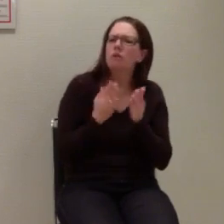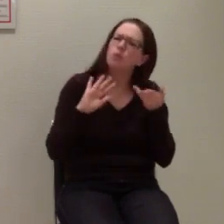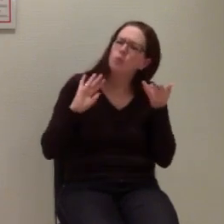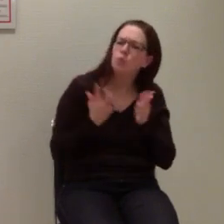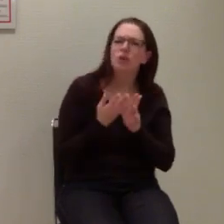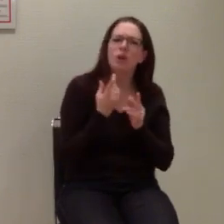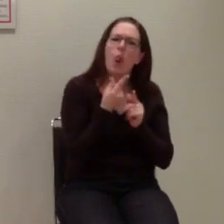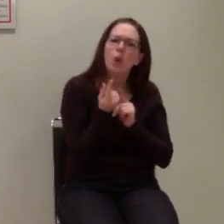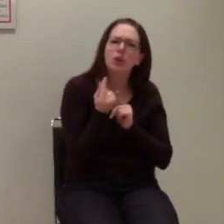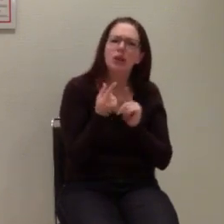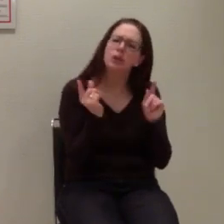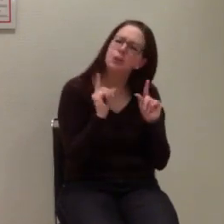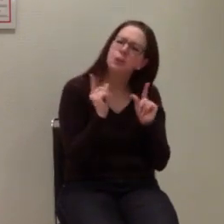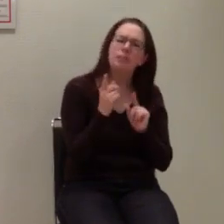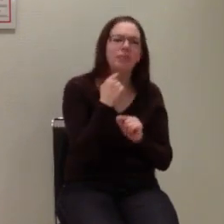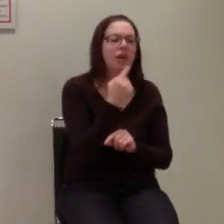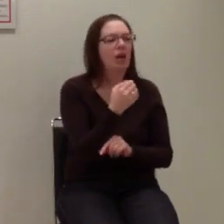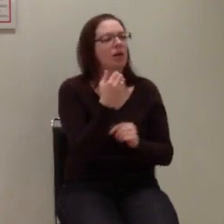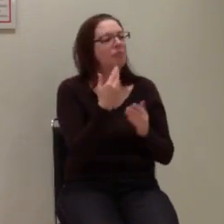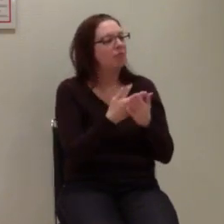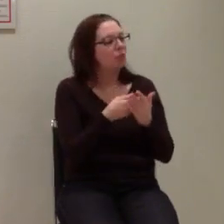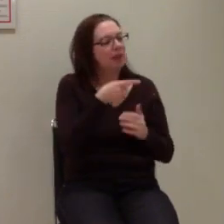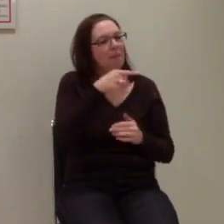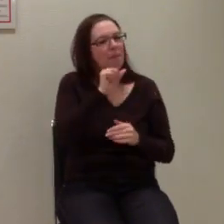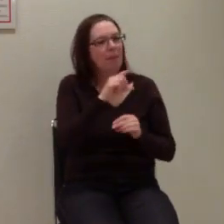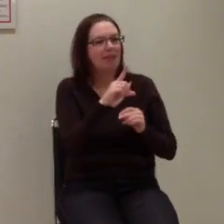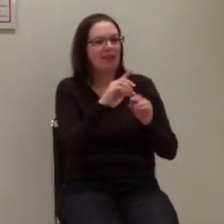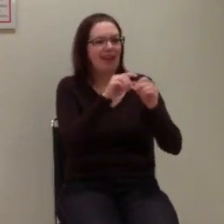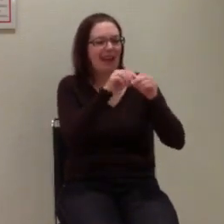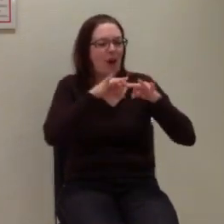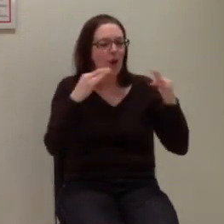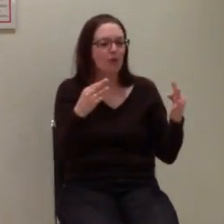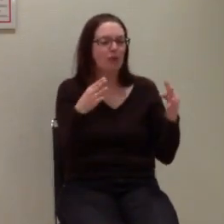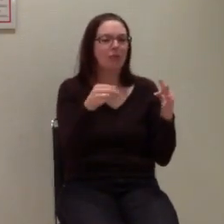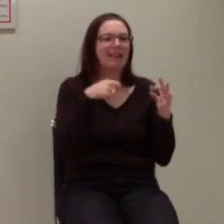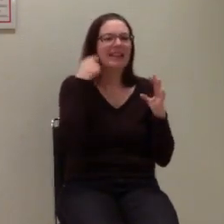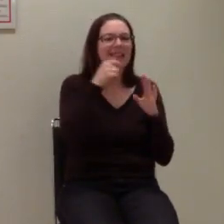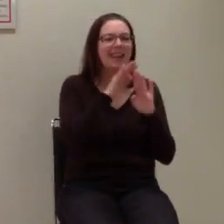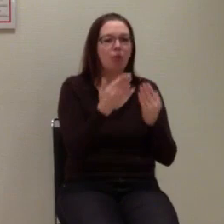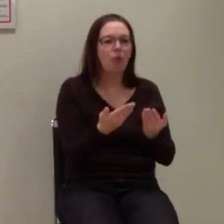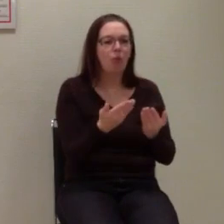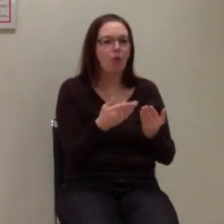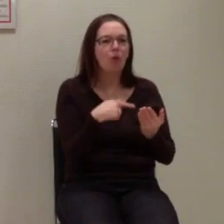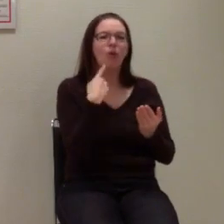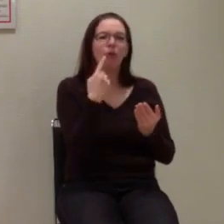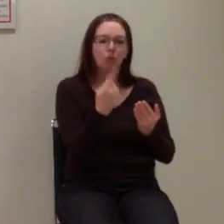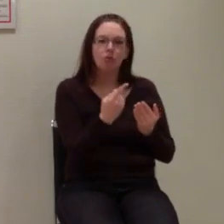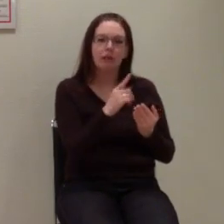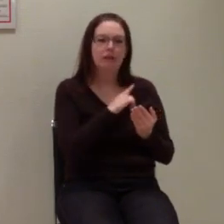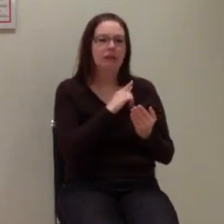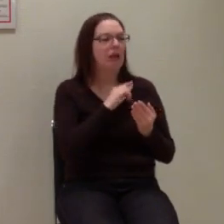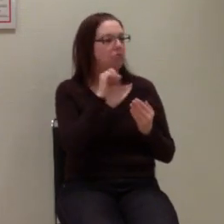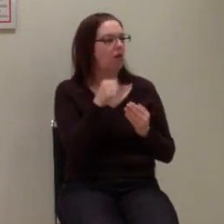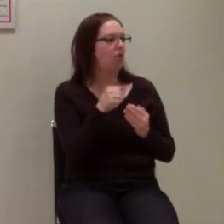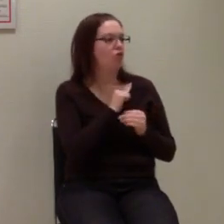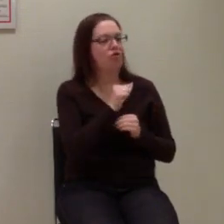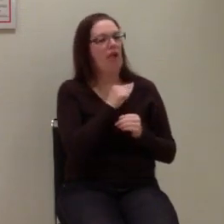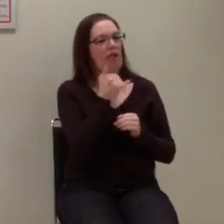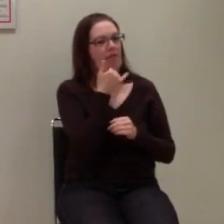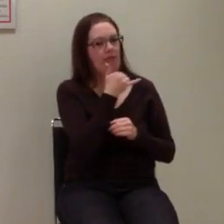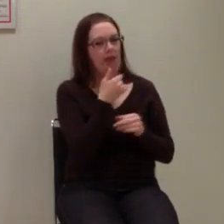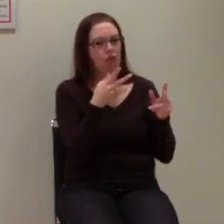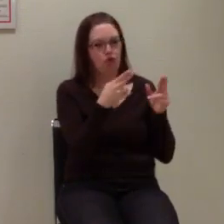Also wenn wir irgendwie ein Pad aufmachen mit irgendeinem Drehbuch und ihr habt Lust, sowas zu machen, dann kann ich auch eine Videokamera aufbauen und dann können wir das auch schneiden, natürlich. Also das ist nicht das Problem.